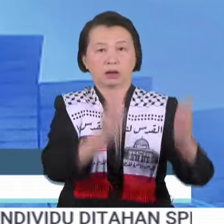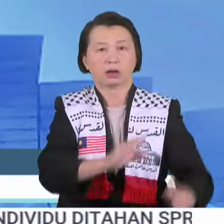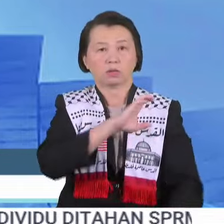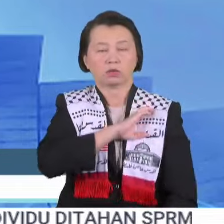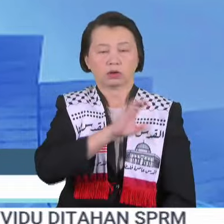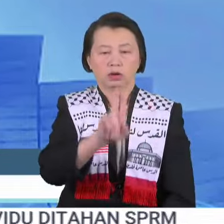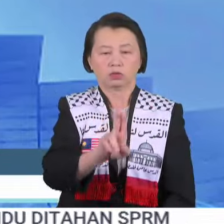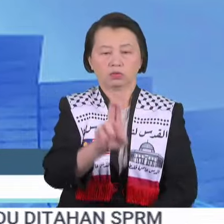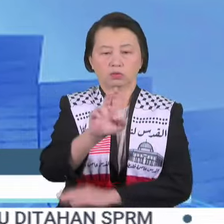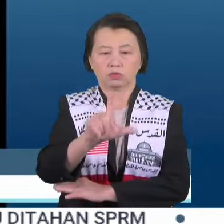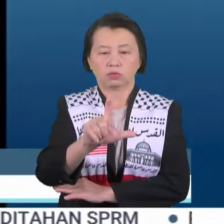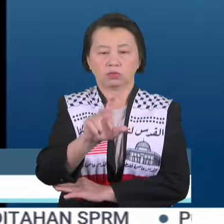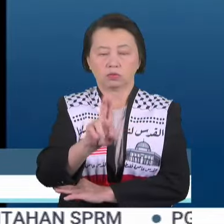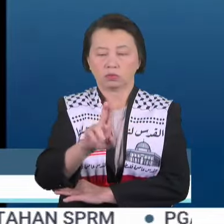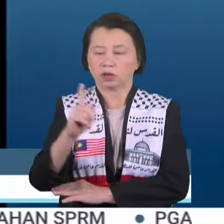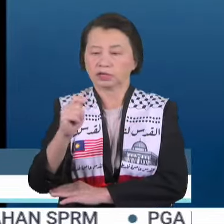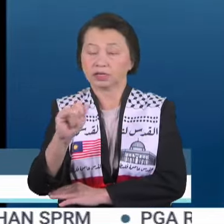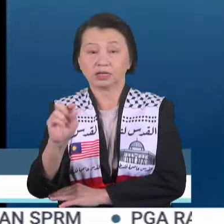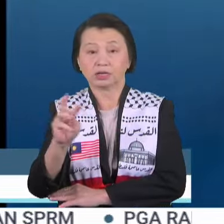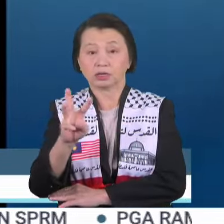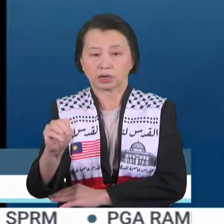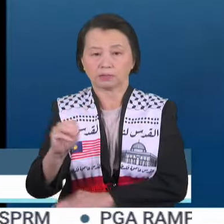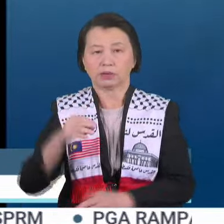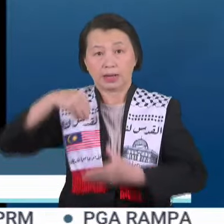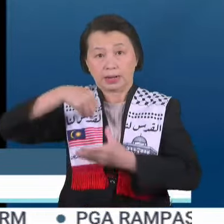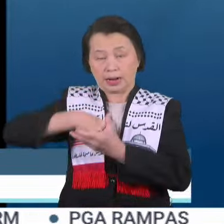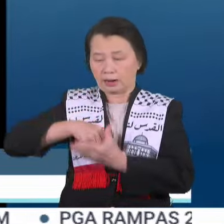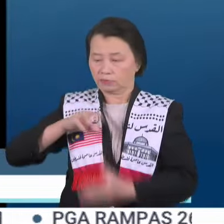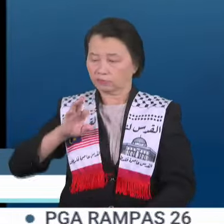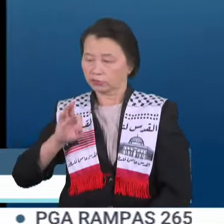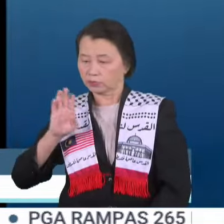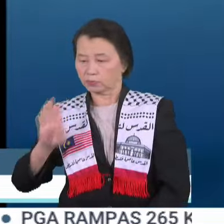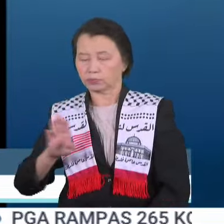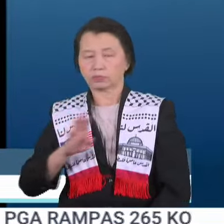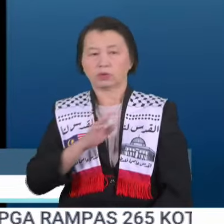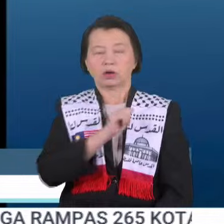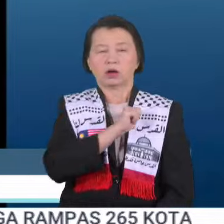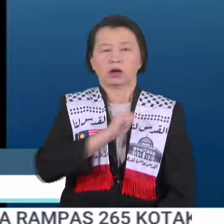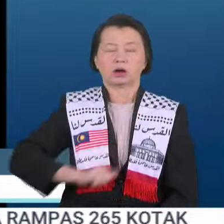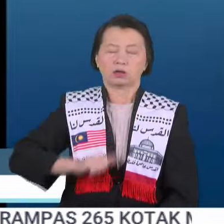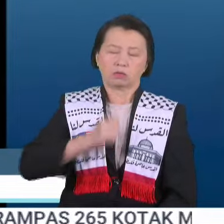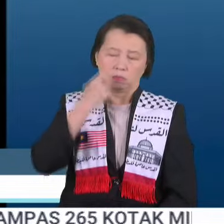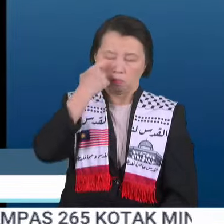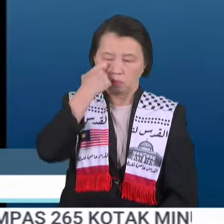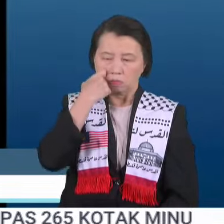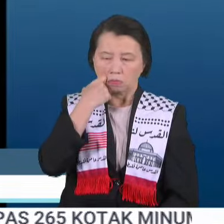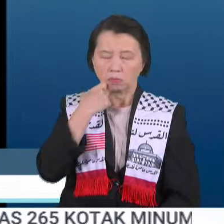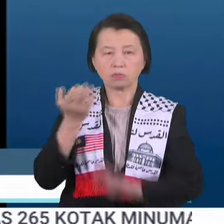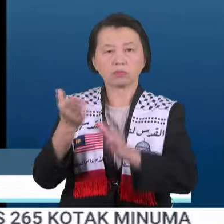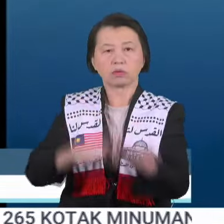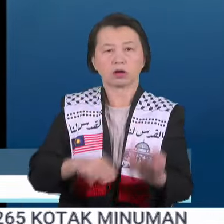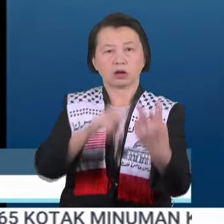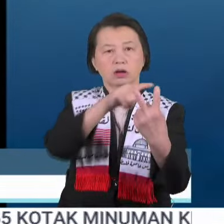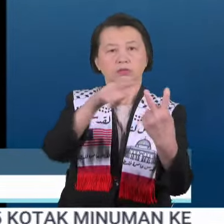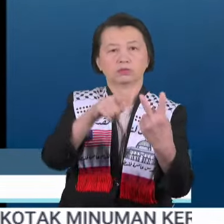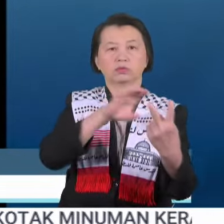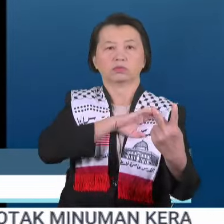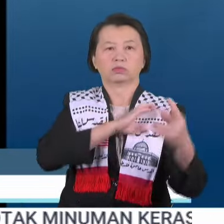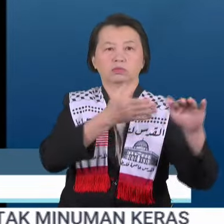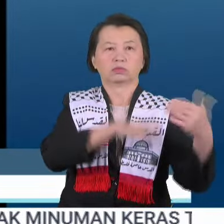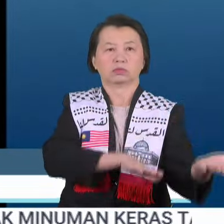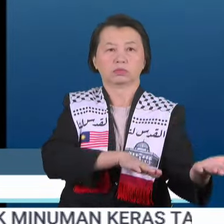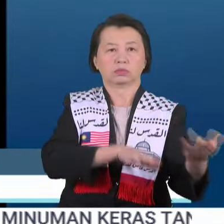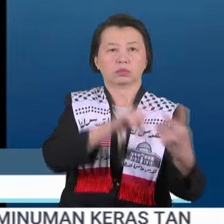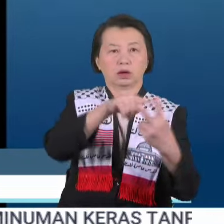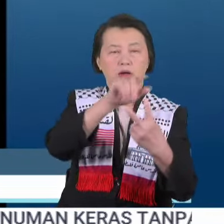Tiram. Menerusi hantaran di Facebook, Seri Paduka Baginda menzahirkan rasa sedih terhadap pemergian dua wira yang terkorban,